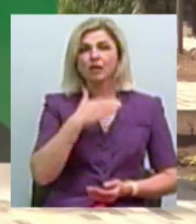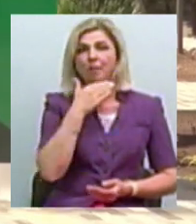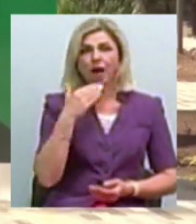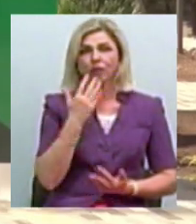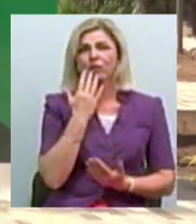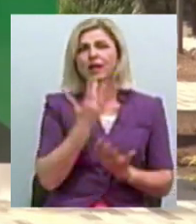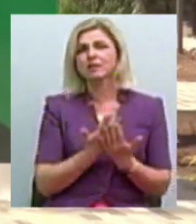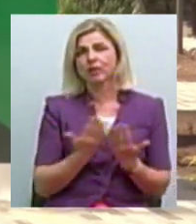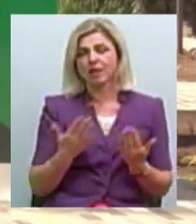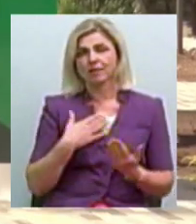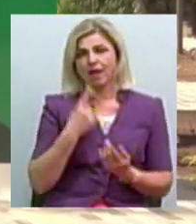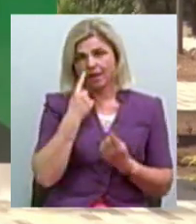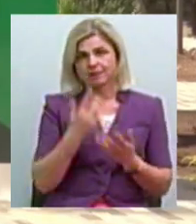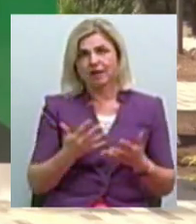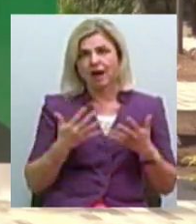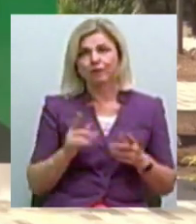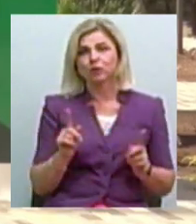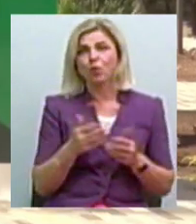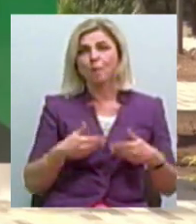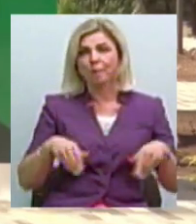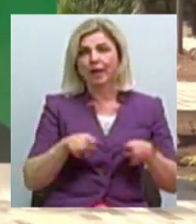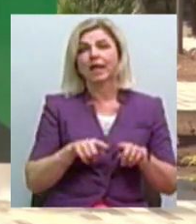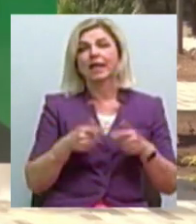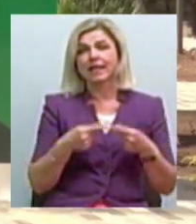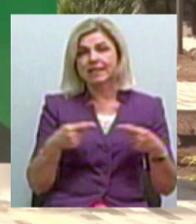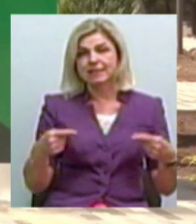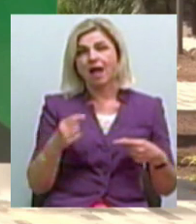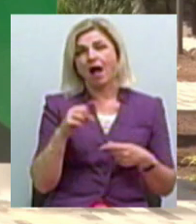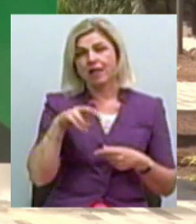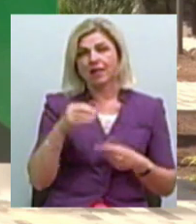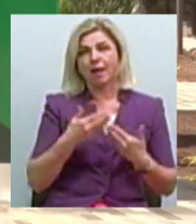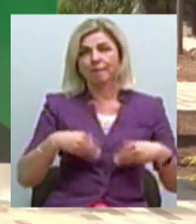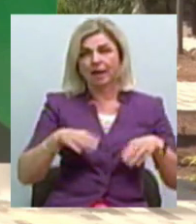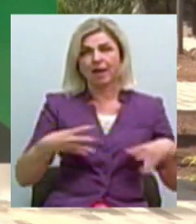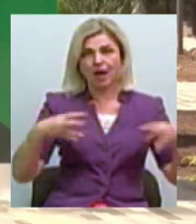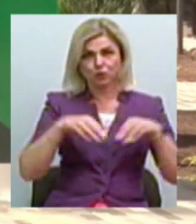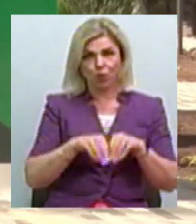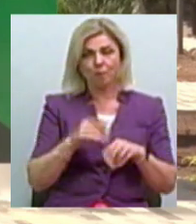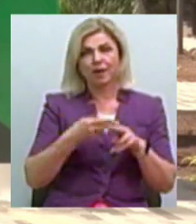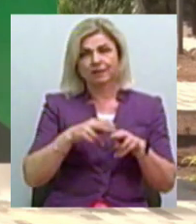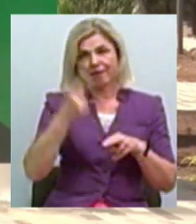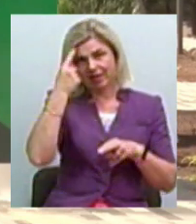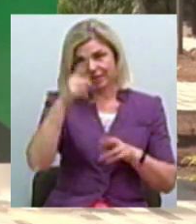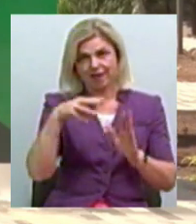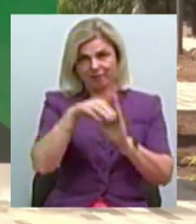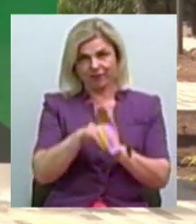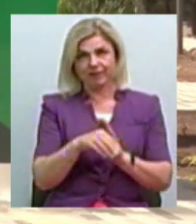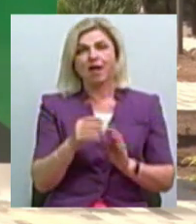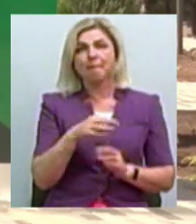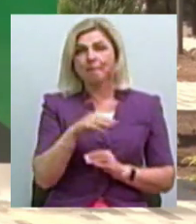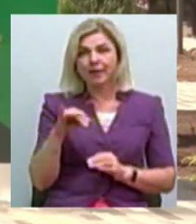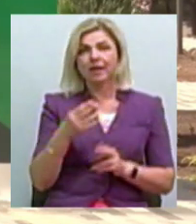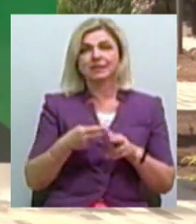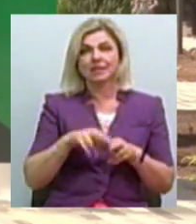багатонаціональність. Наша яскравість, те, що ми різні, але ми разом. Дизайнер вклав цю ідею. Звичайно, ми – це Миколаїв,